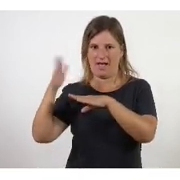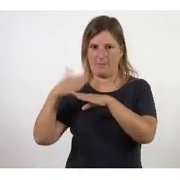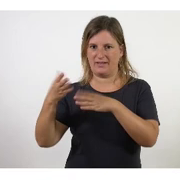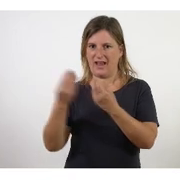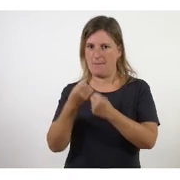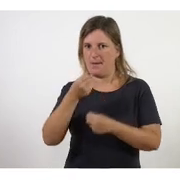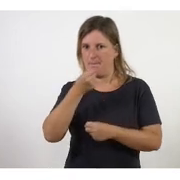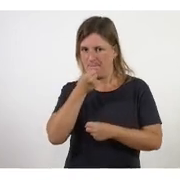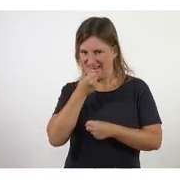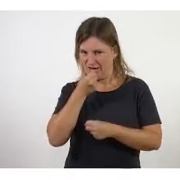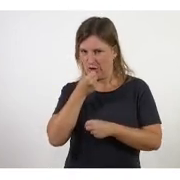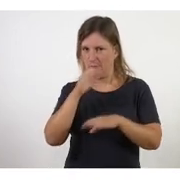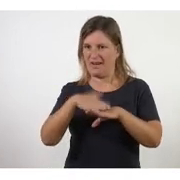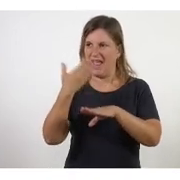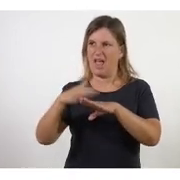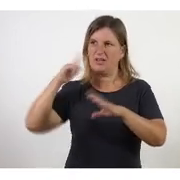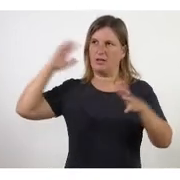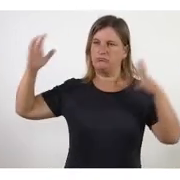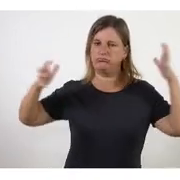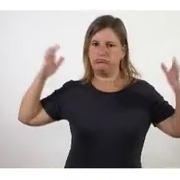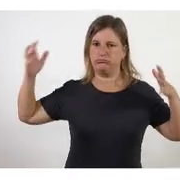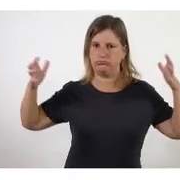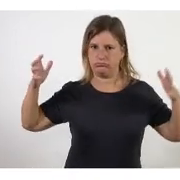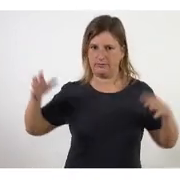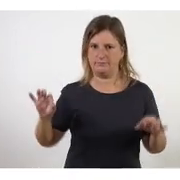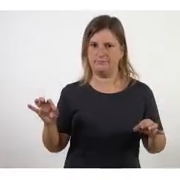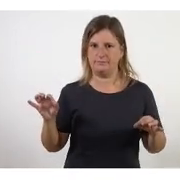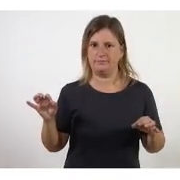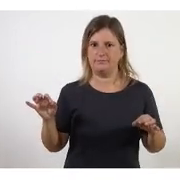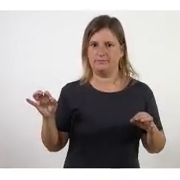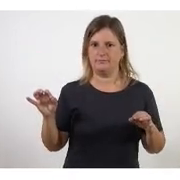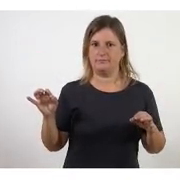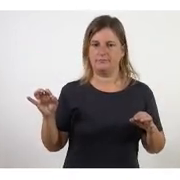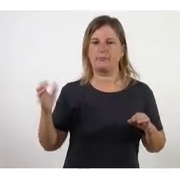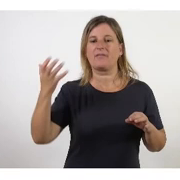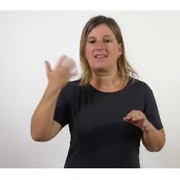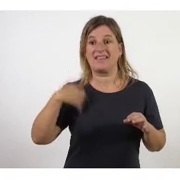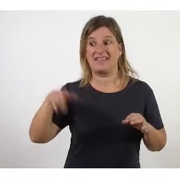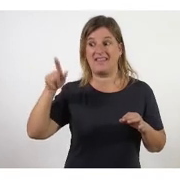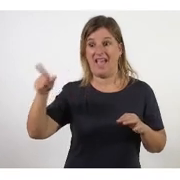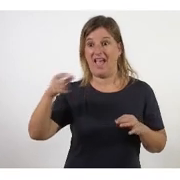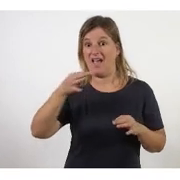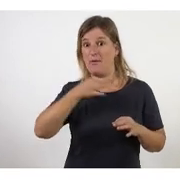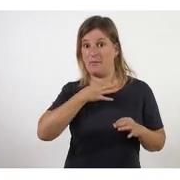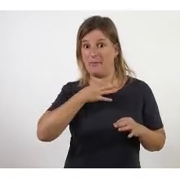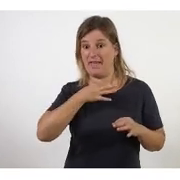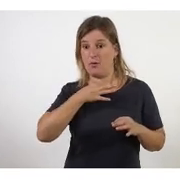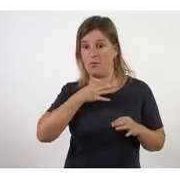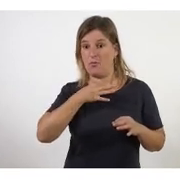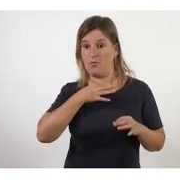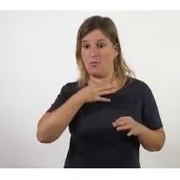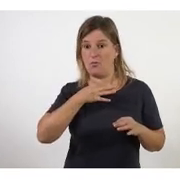micro, de nou, perquè no se senti la reverberació de la sala on estigueu. Llavors, aquesta nota de veu la incorporeu